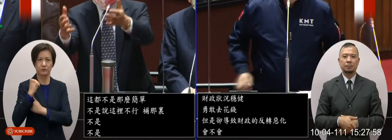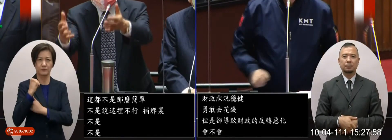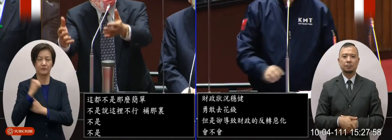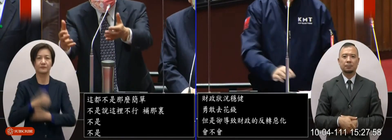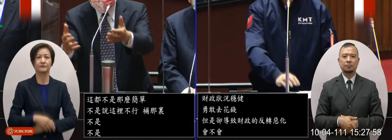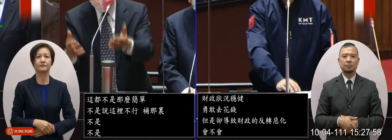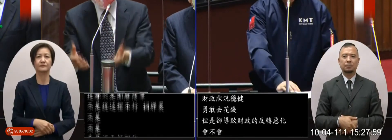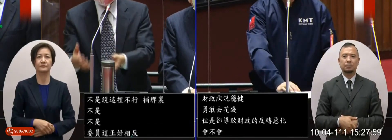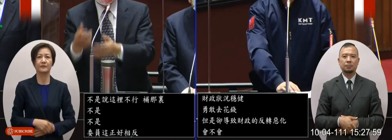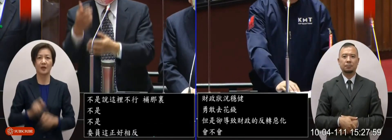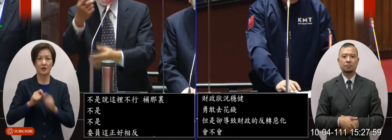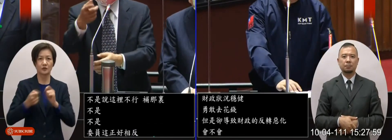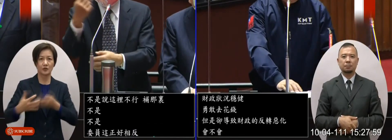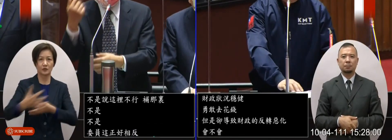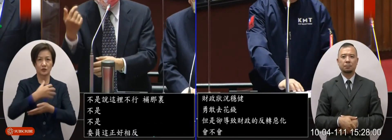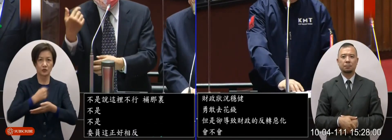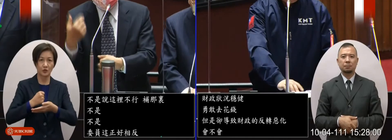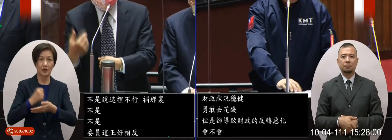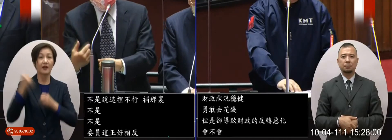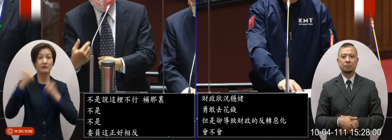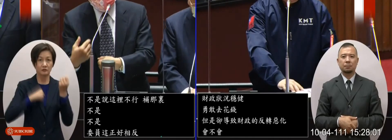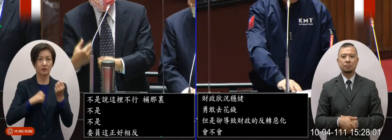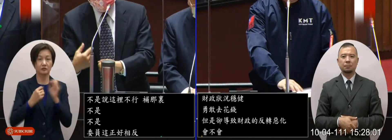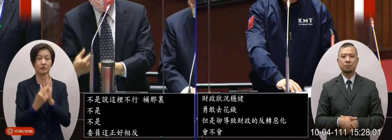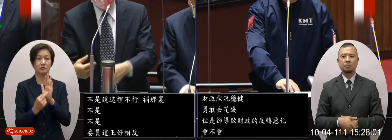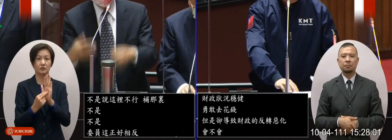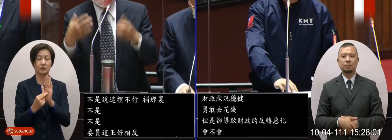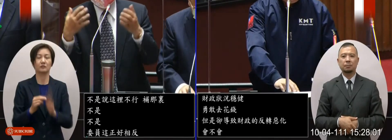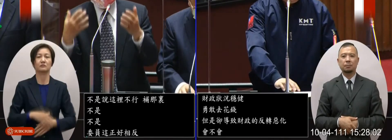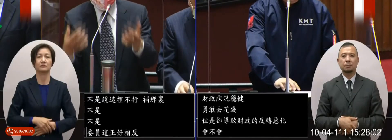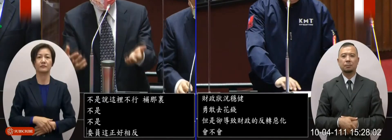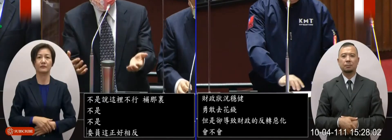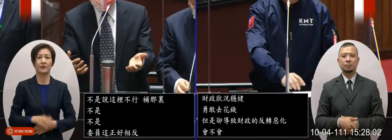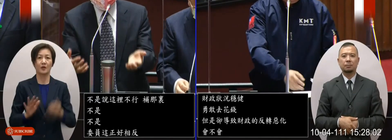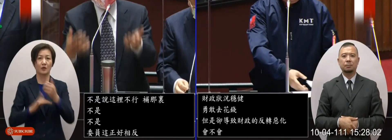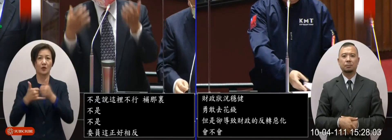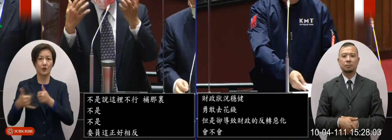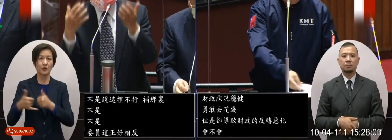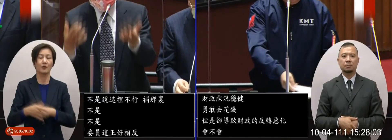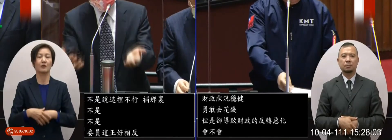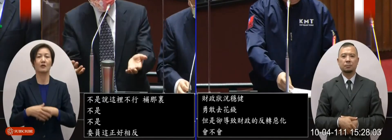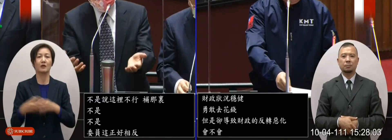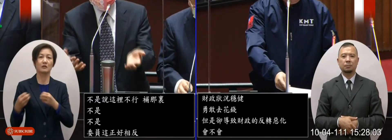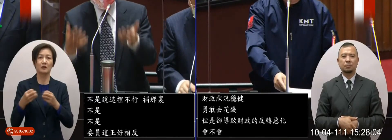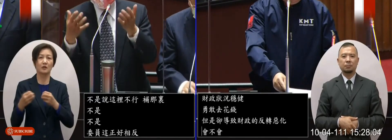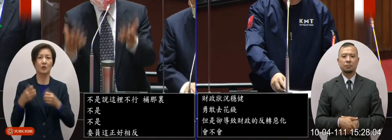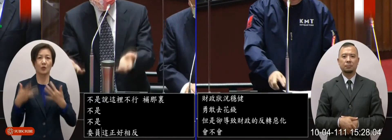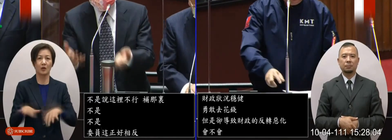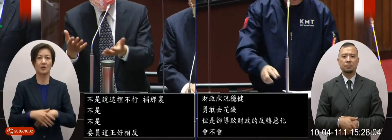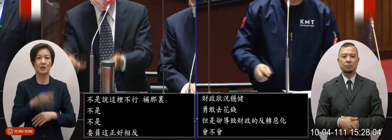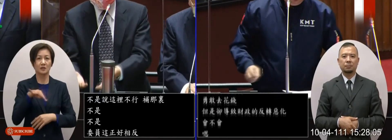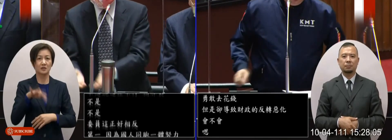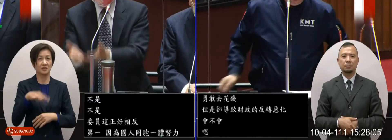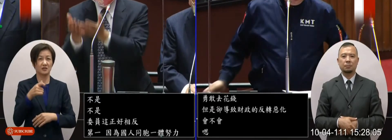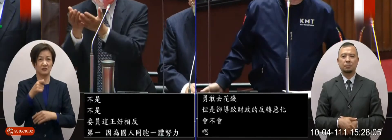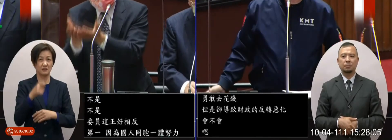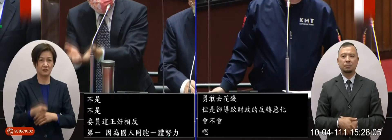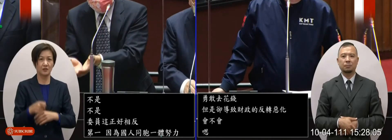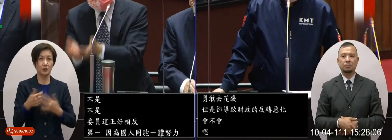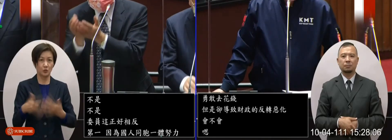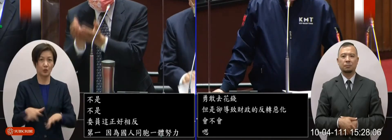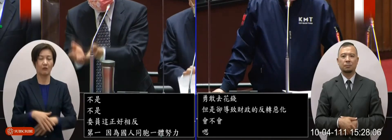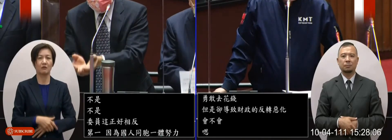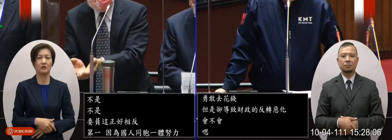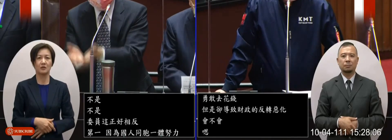们税入。也就是早上也有很多委员说我们超交了4000多亿，其实这就是